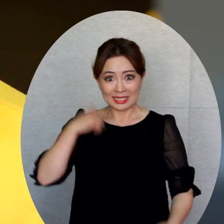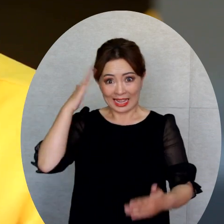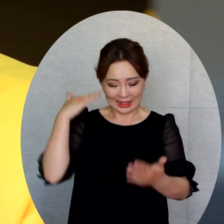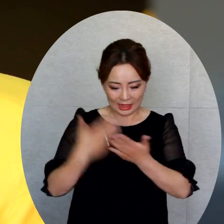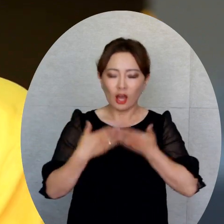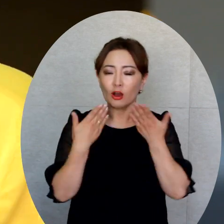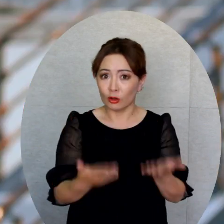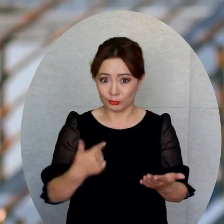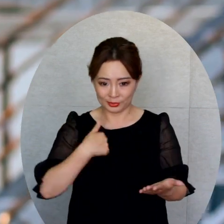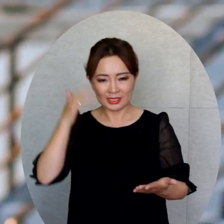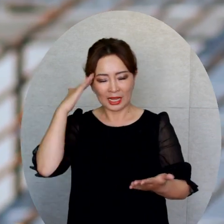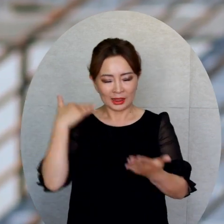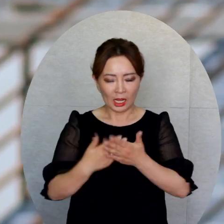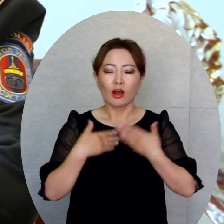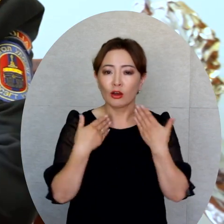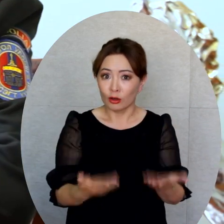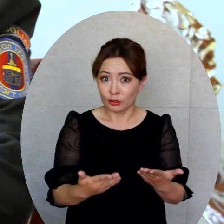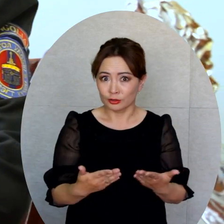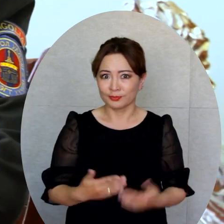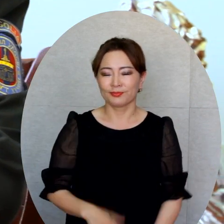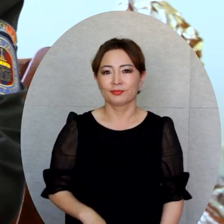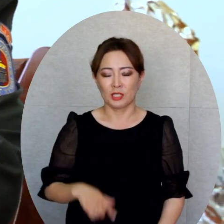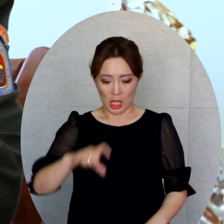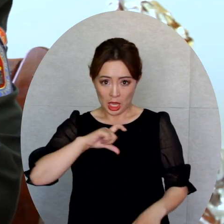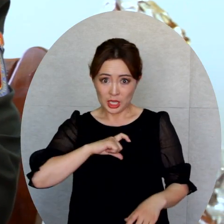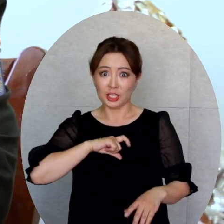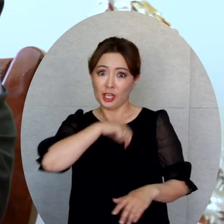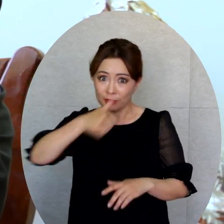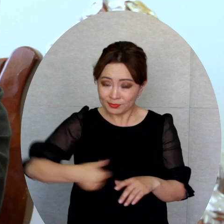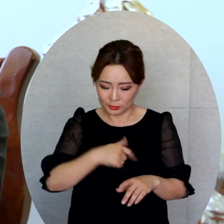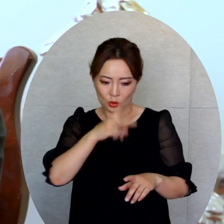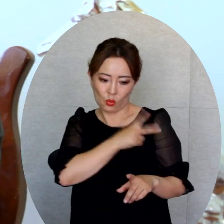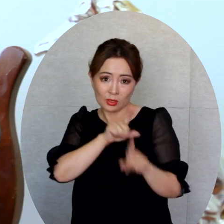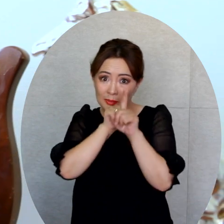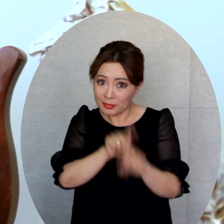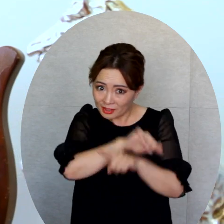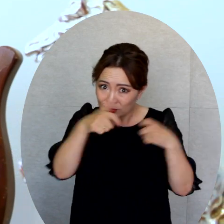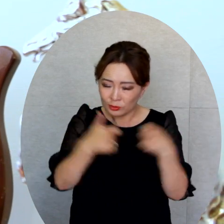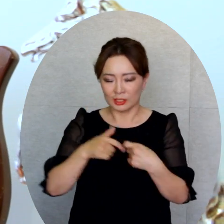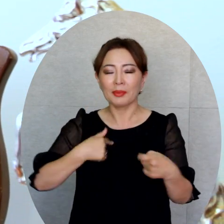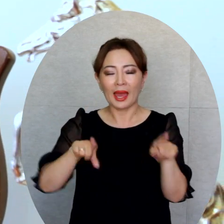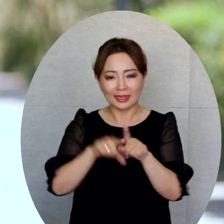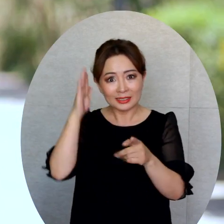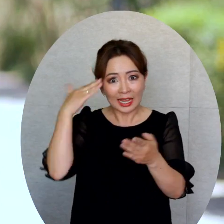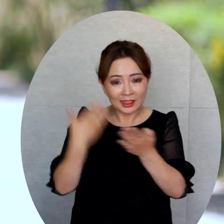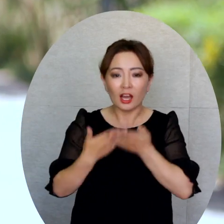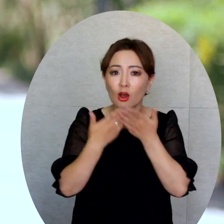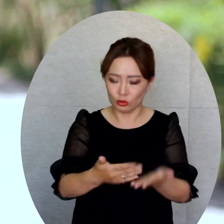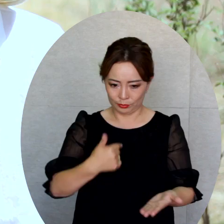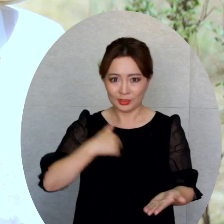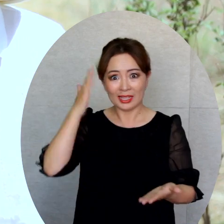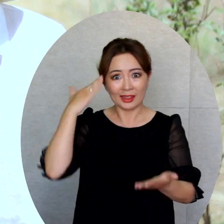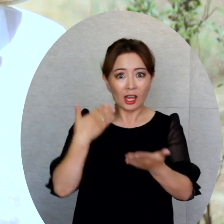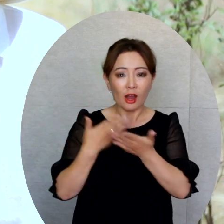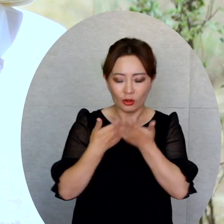비산타옥너 비산타옥너 이렇게해줄지우리가믿을동비치순산타옥너 비산타옥